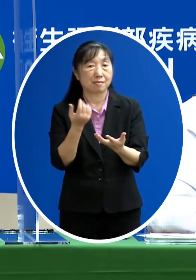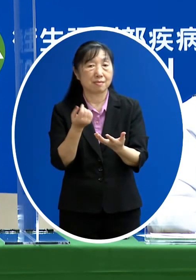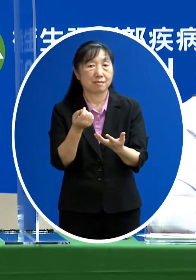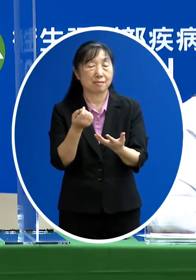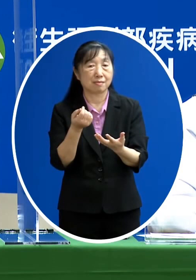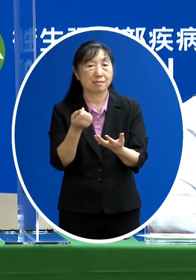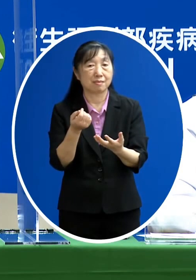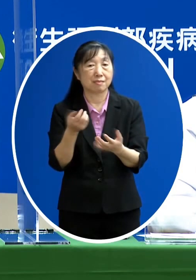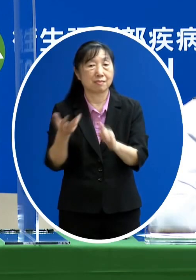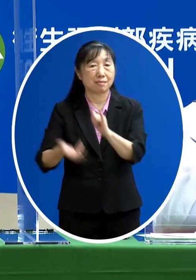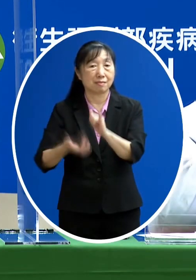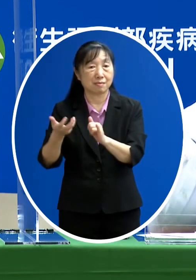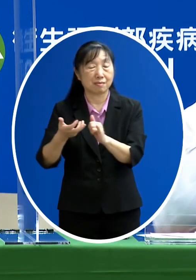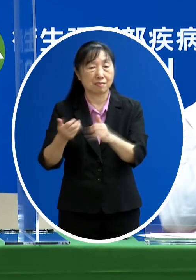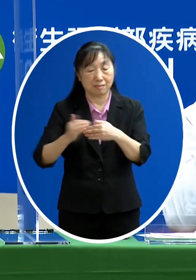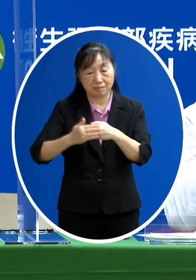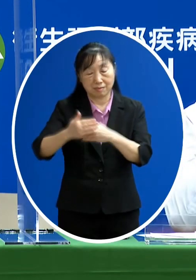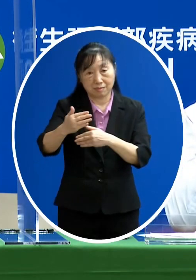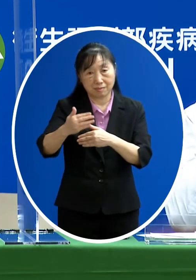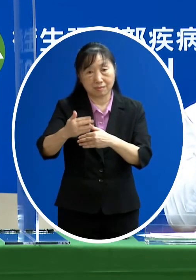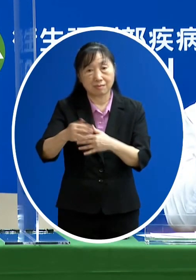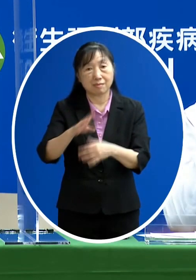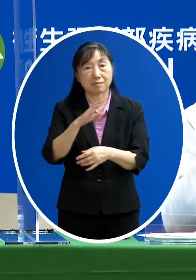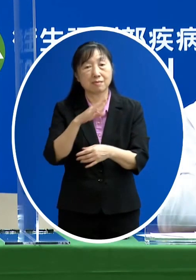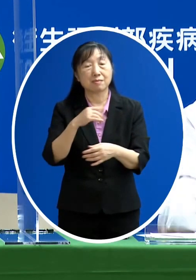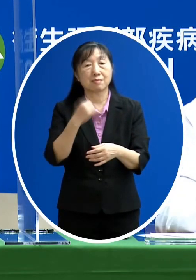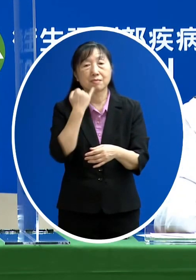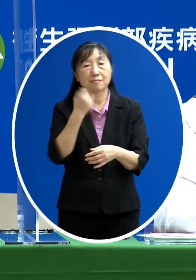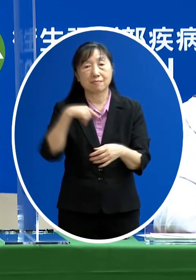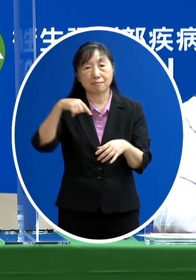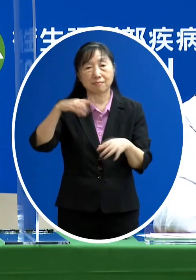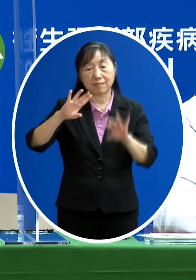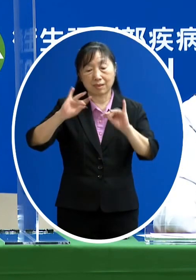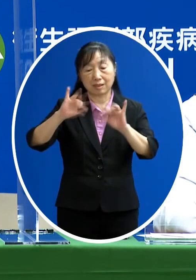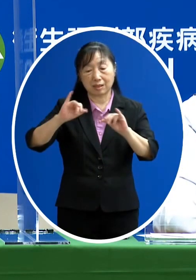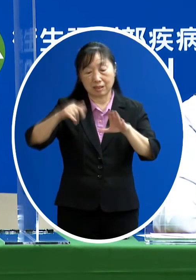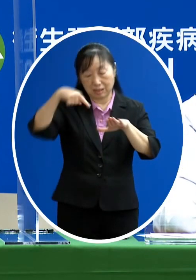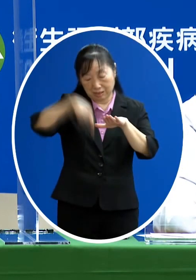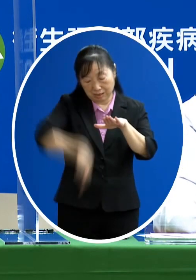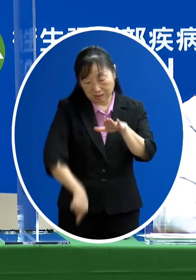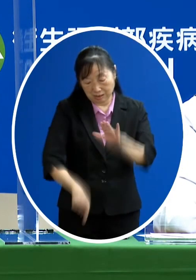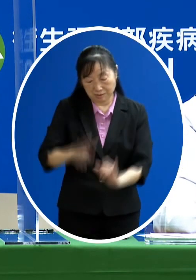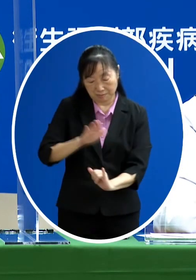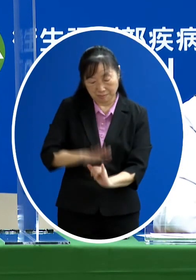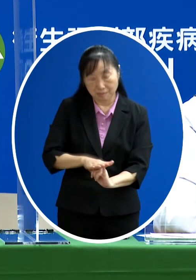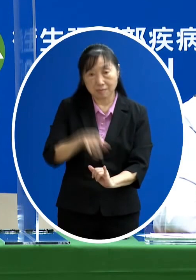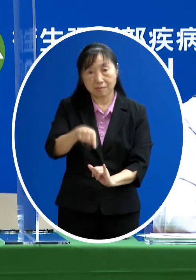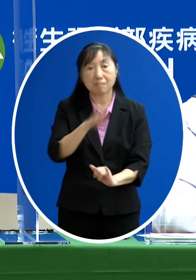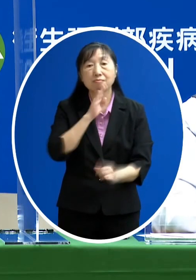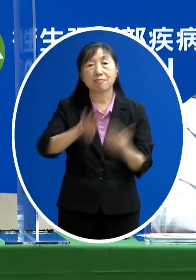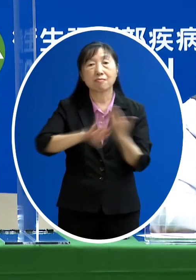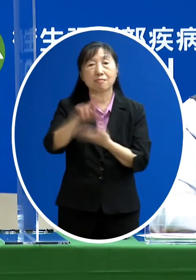化叫做火化的一个程序，但深埋可能另外还要再来申请。好，所以并不